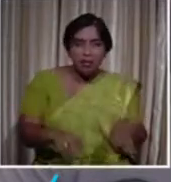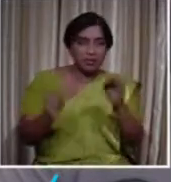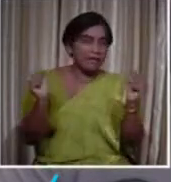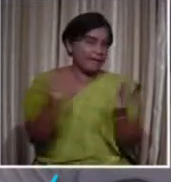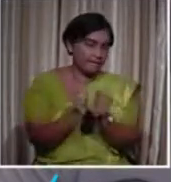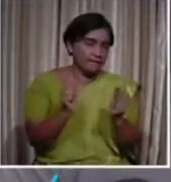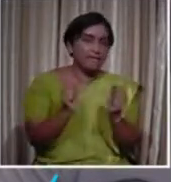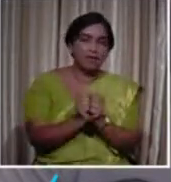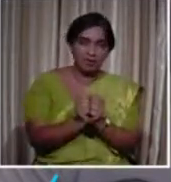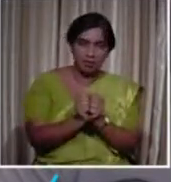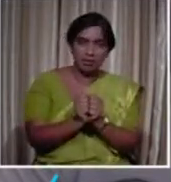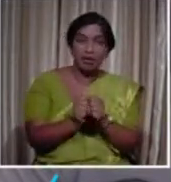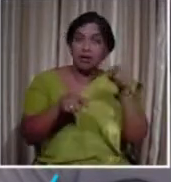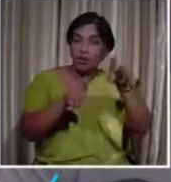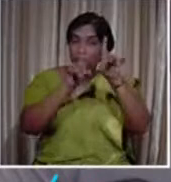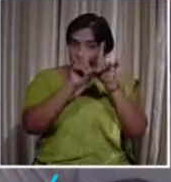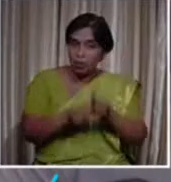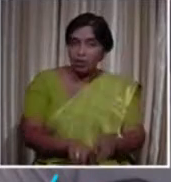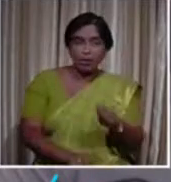කාරණාවකදීවත්